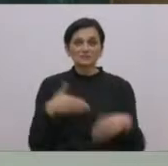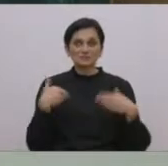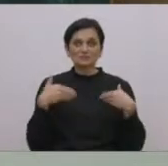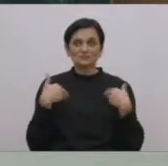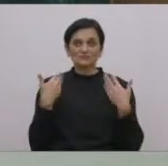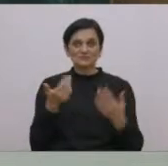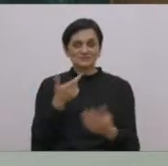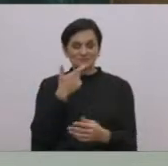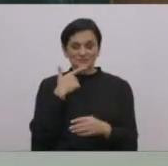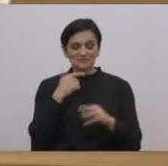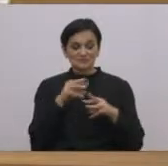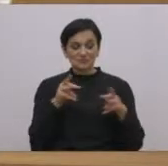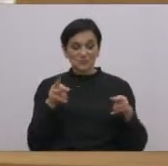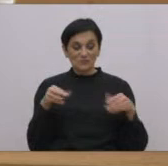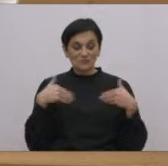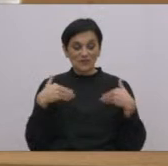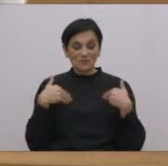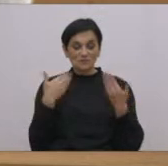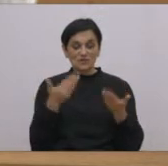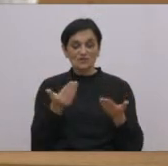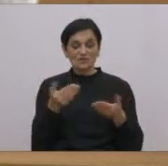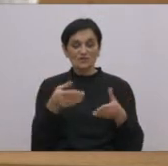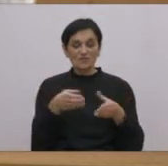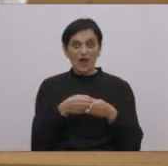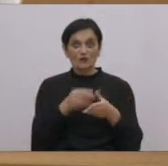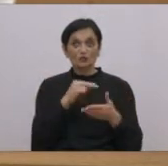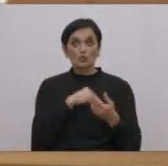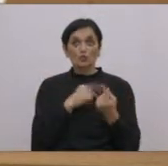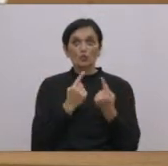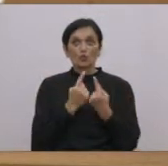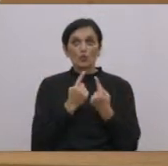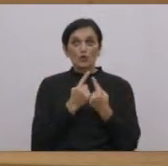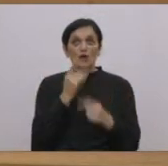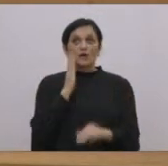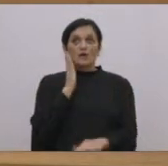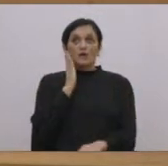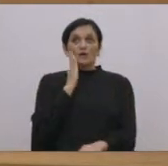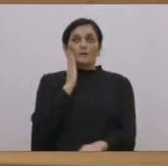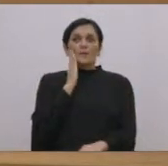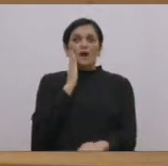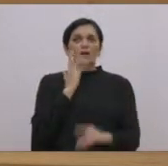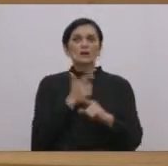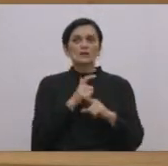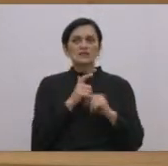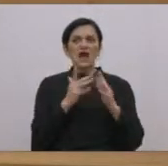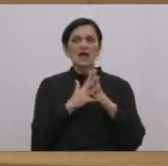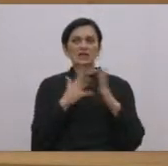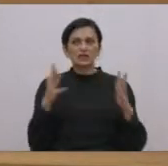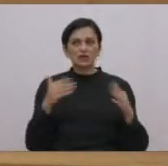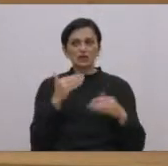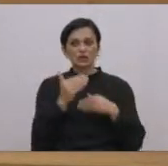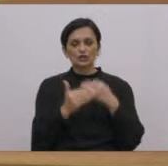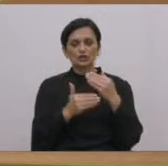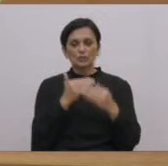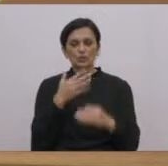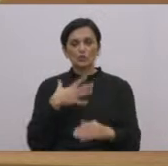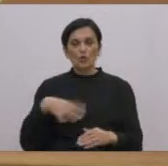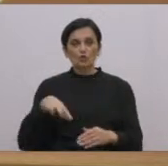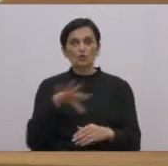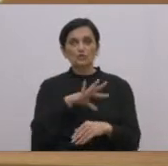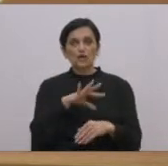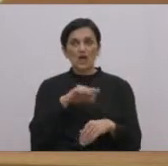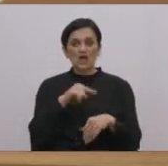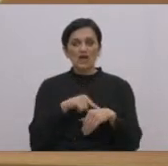მოგესალმებით ბატონო მინისტრო, მივესალმებით თქვენს გუნდს, კოლეგებს. მართლაც ძალიან დიდი პროგრესი აქვს საქართველოს